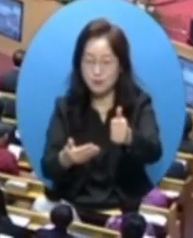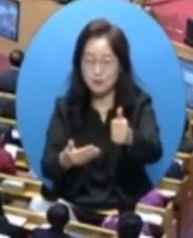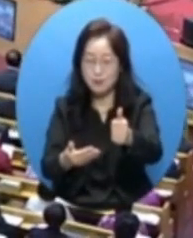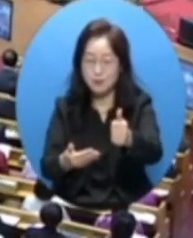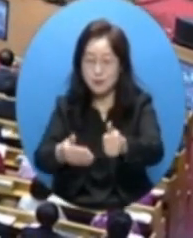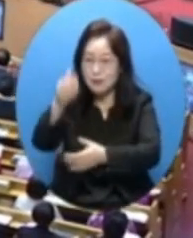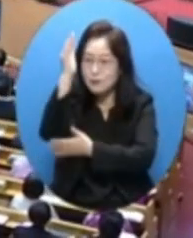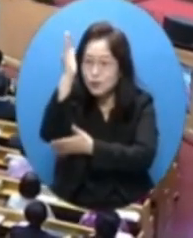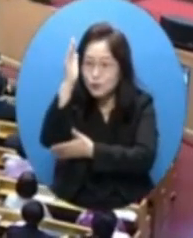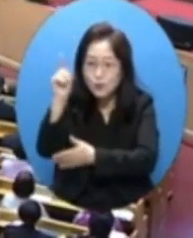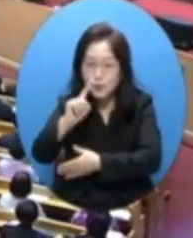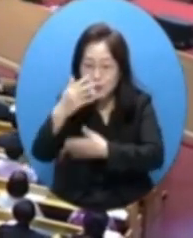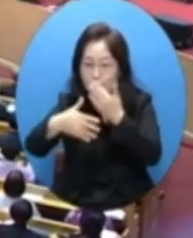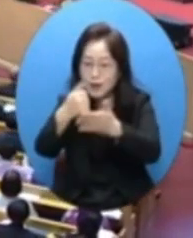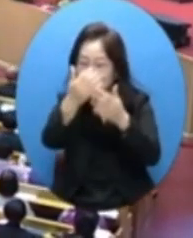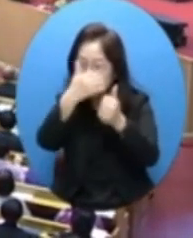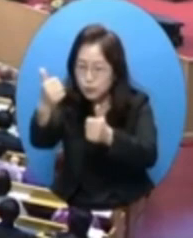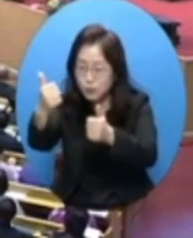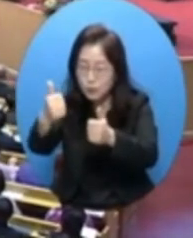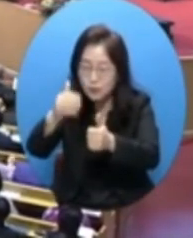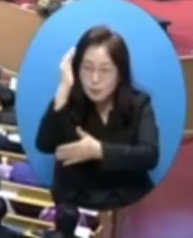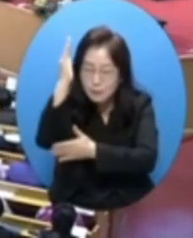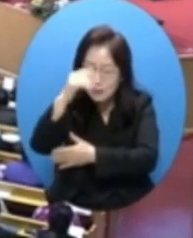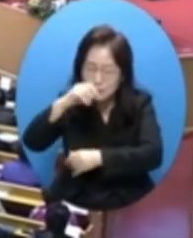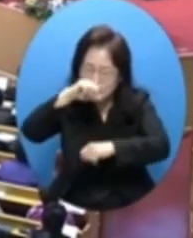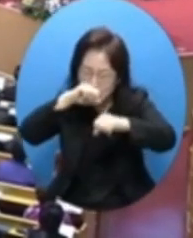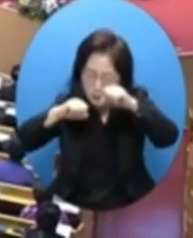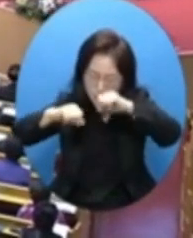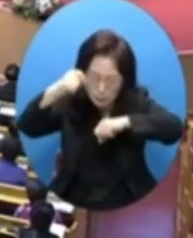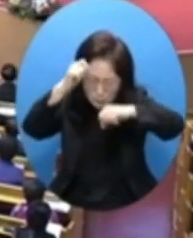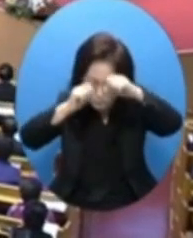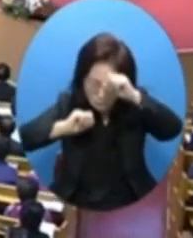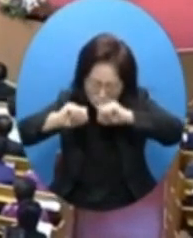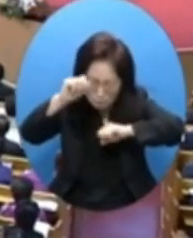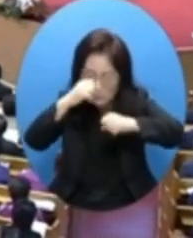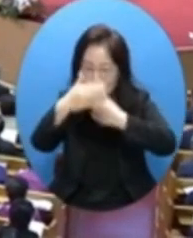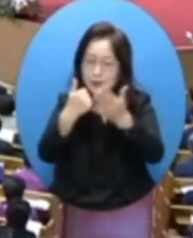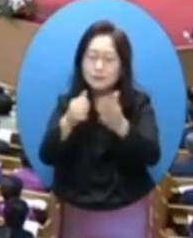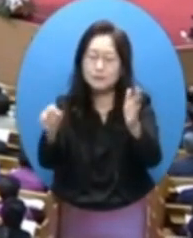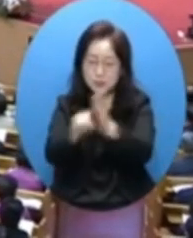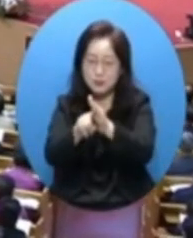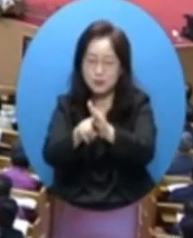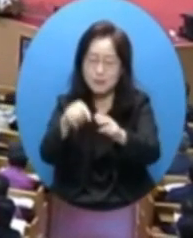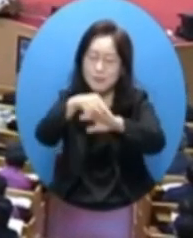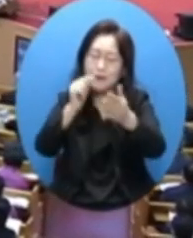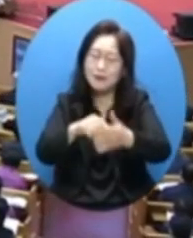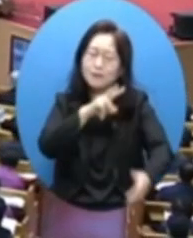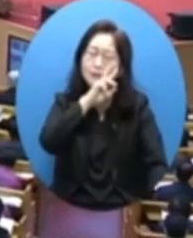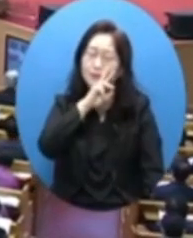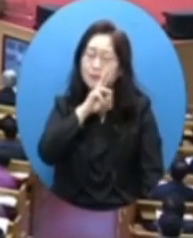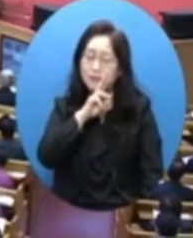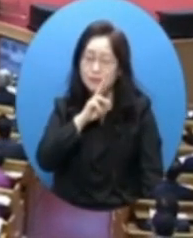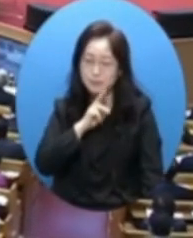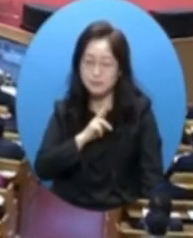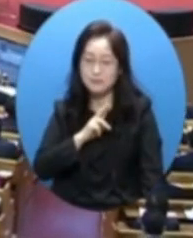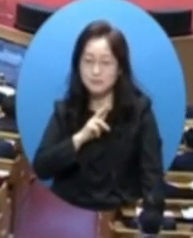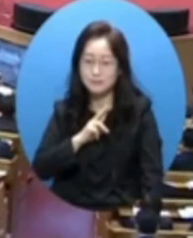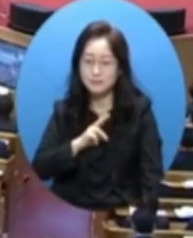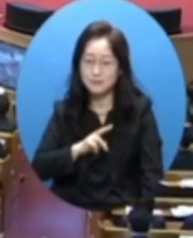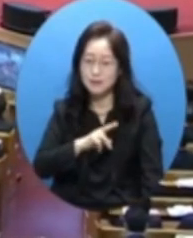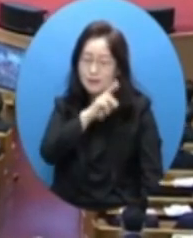설교가 하나님의 부르심인데 눈물 콧물 쏟으면서 짐을 영접했습니다 그 마음에 평안함이 찾아왔습니다 그